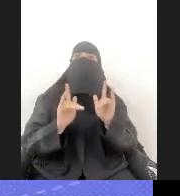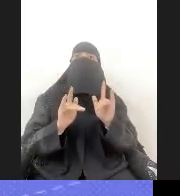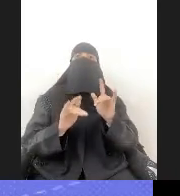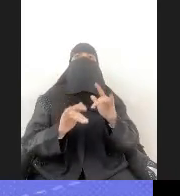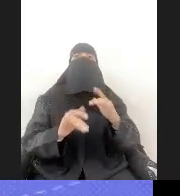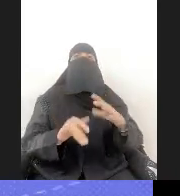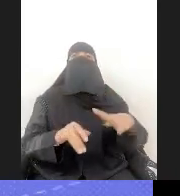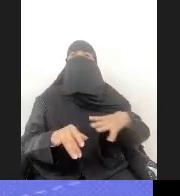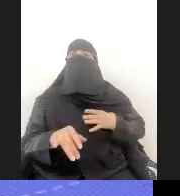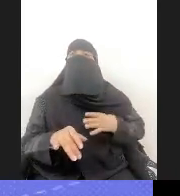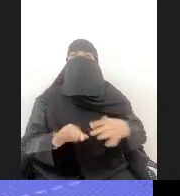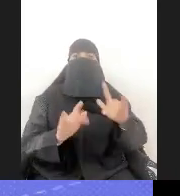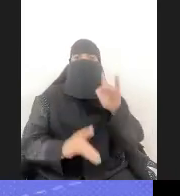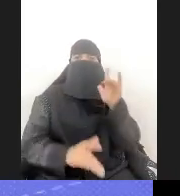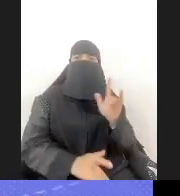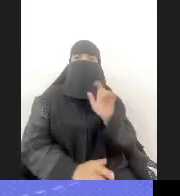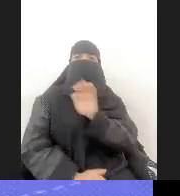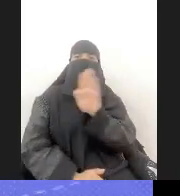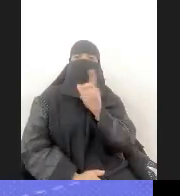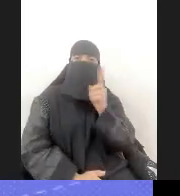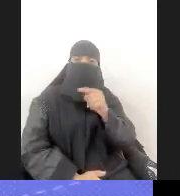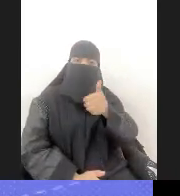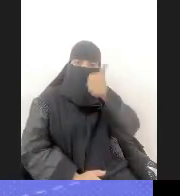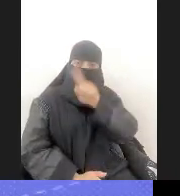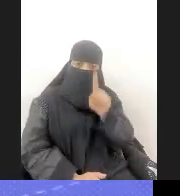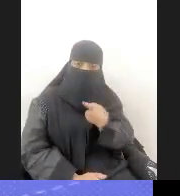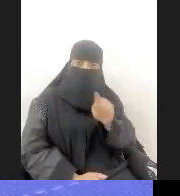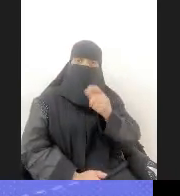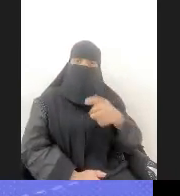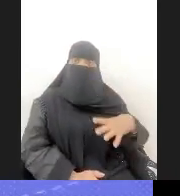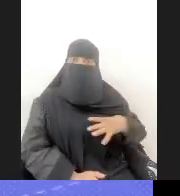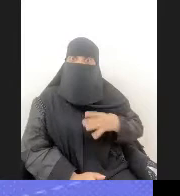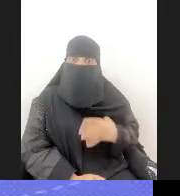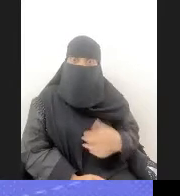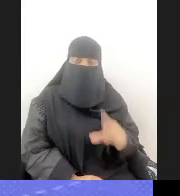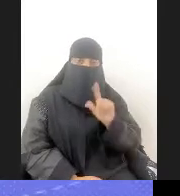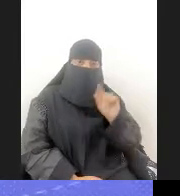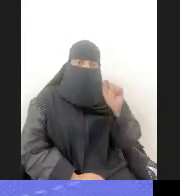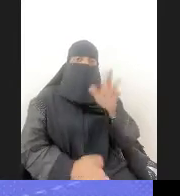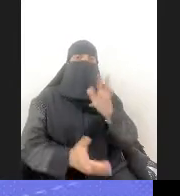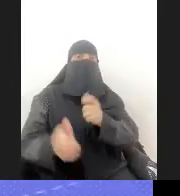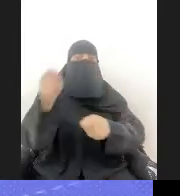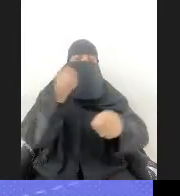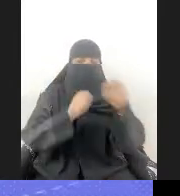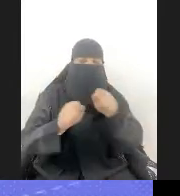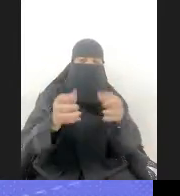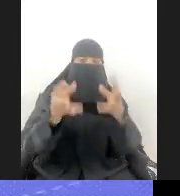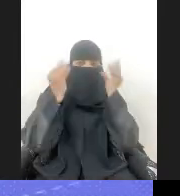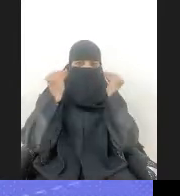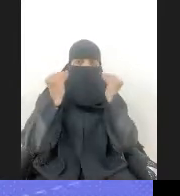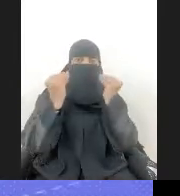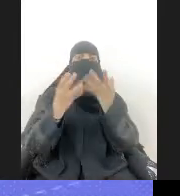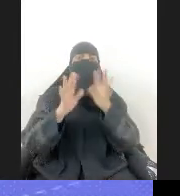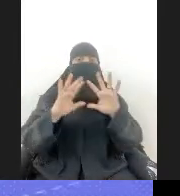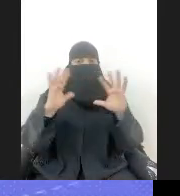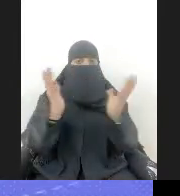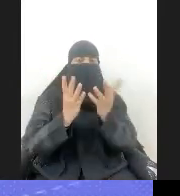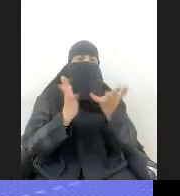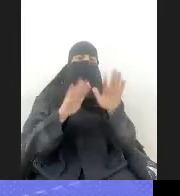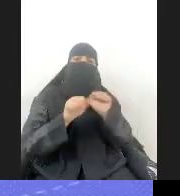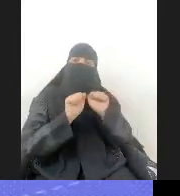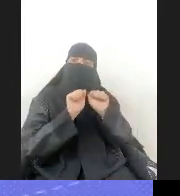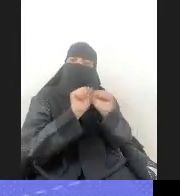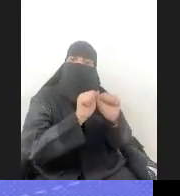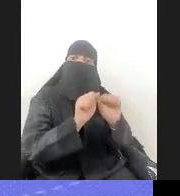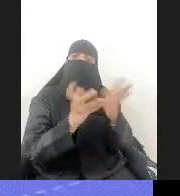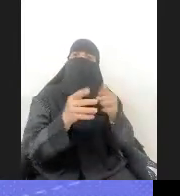سراء، إدارة إن شاء الله متميزة، حول التصميم التعليمي بشكل عام وبشكل خاص فيما يتعلق